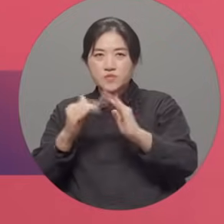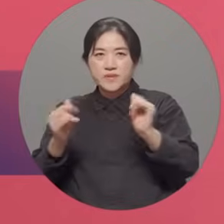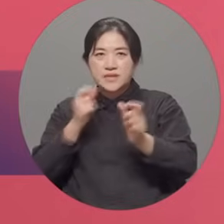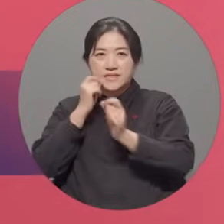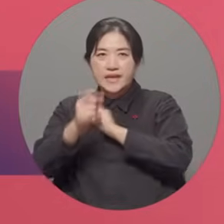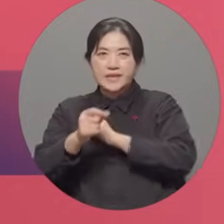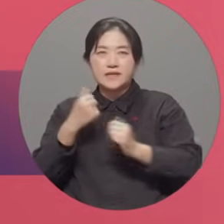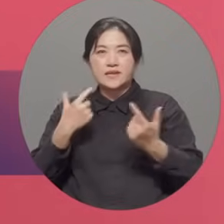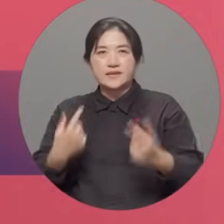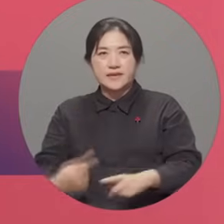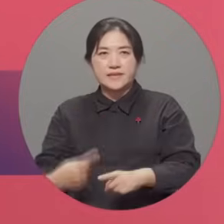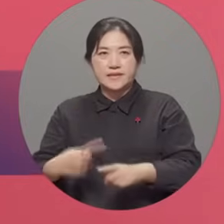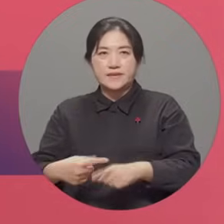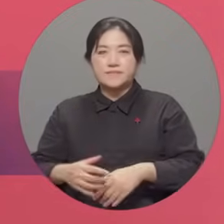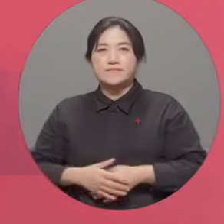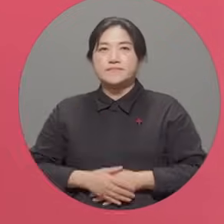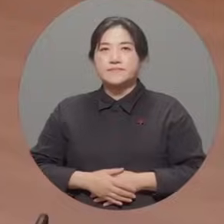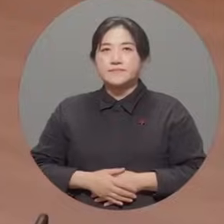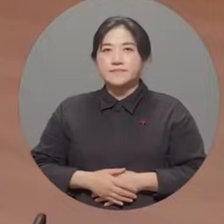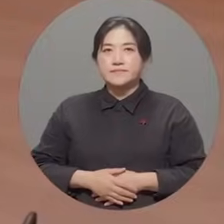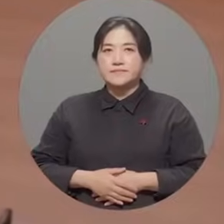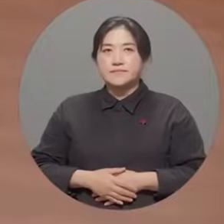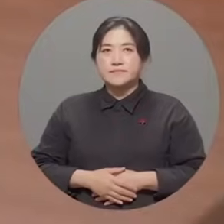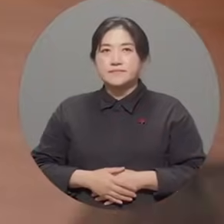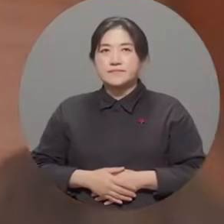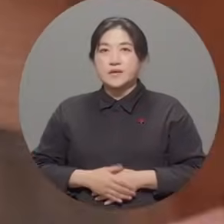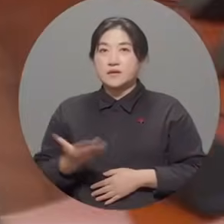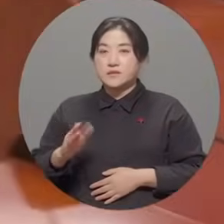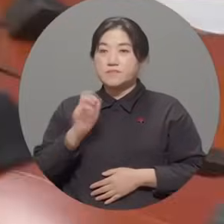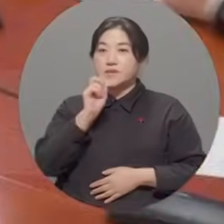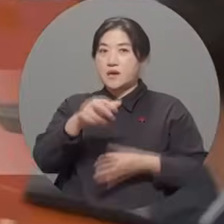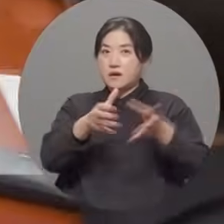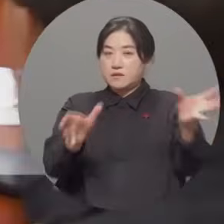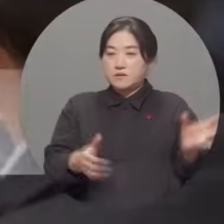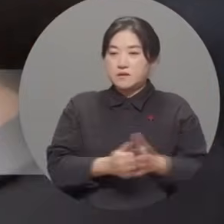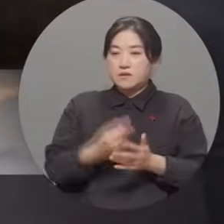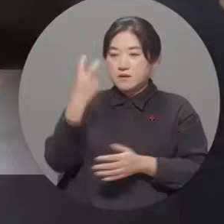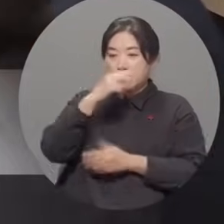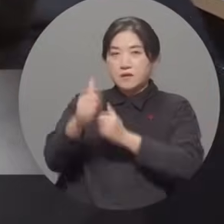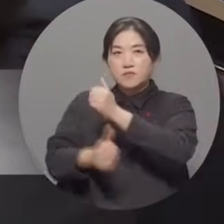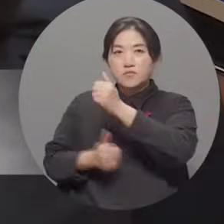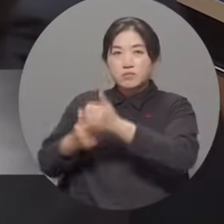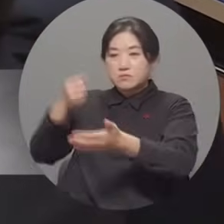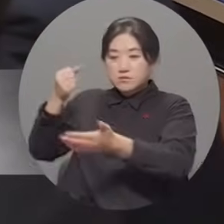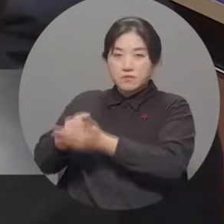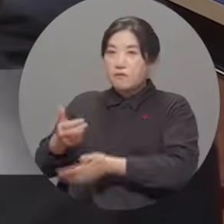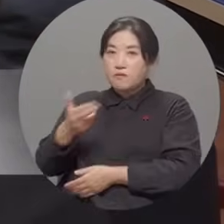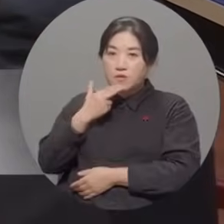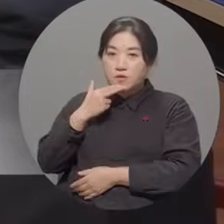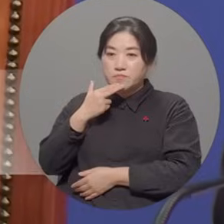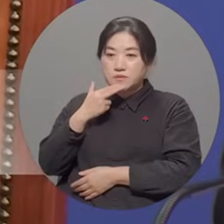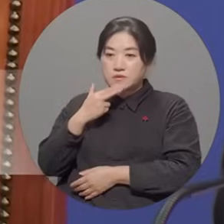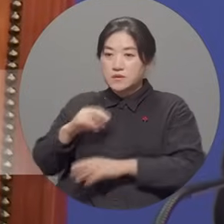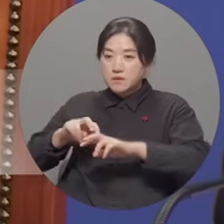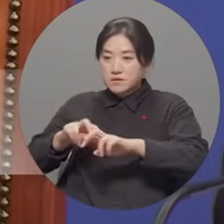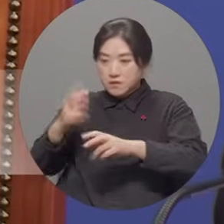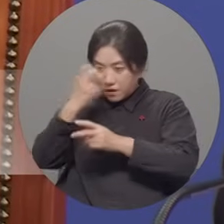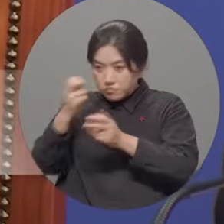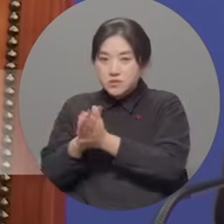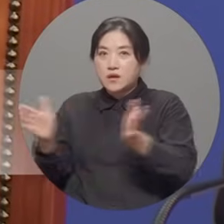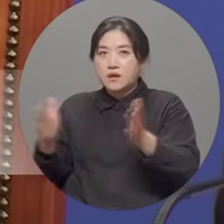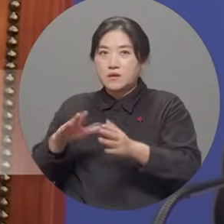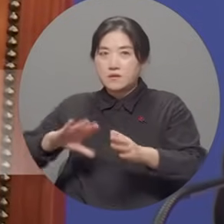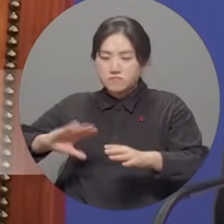대국민 사기극이나 다름없습니다. 반면 야당은 감사위원회 의결 없이 감사가 시작되는 등